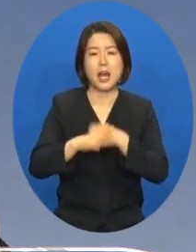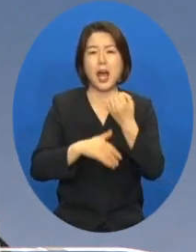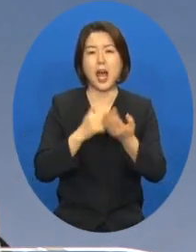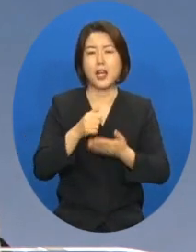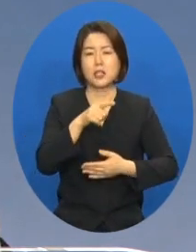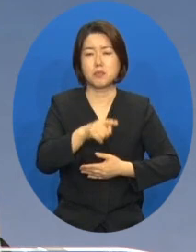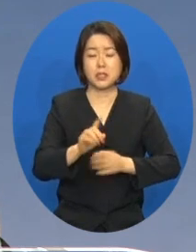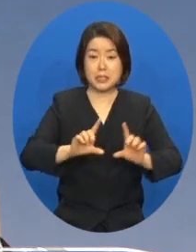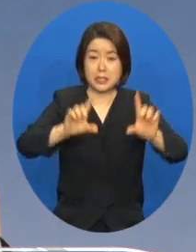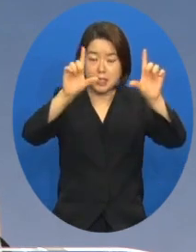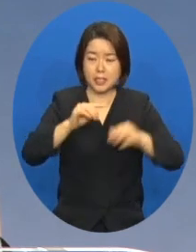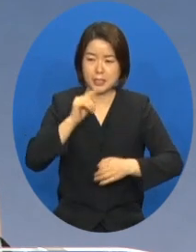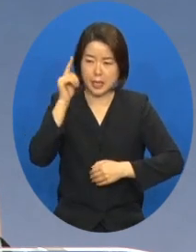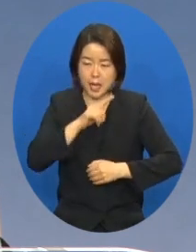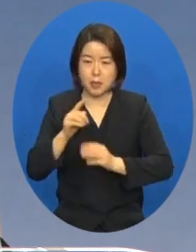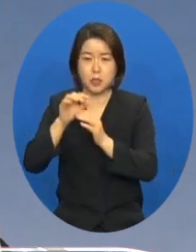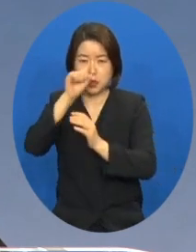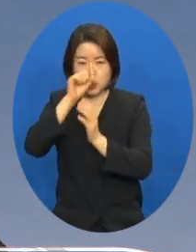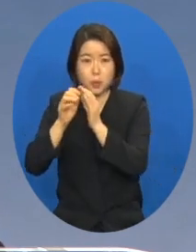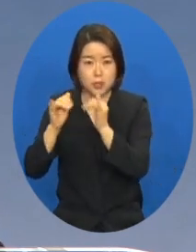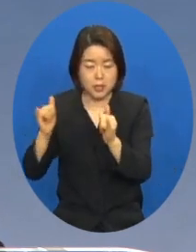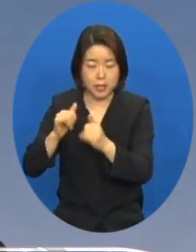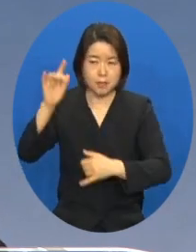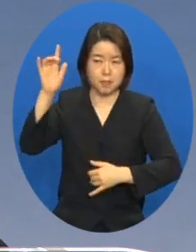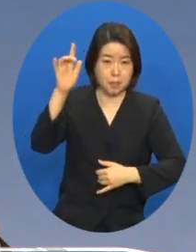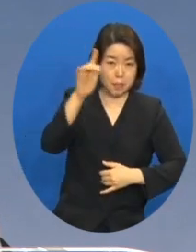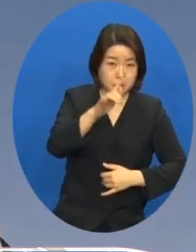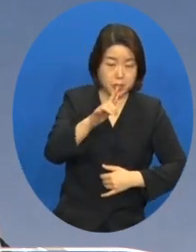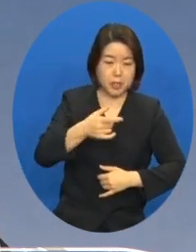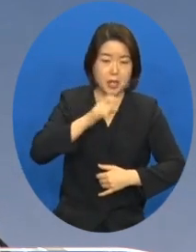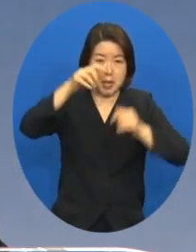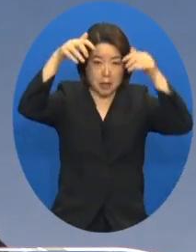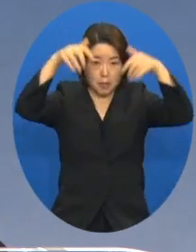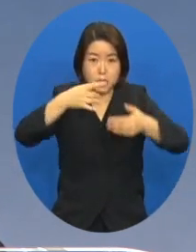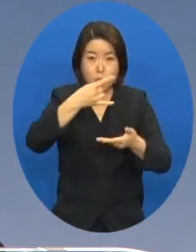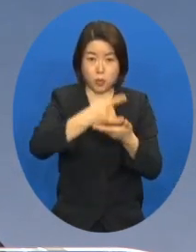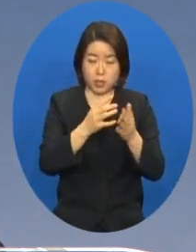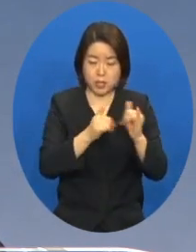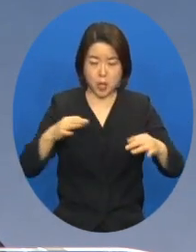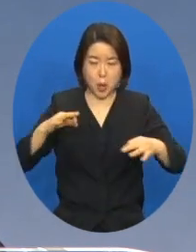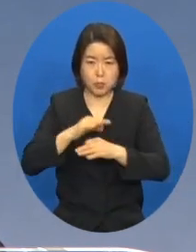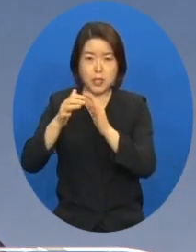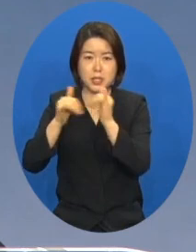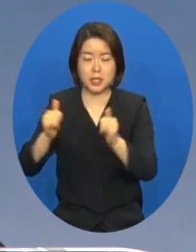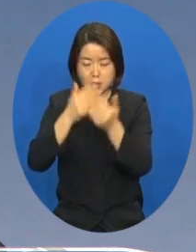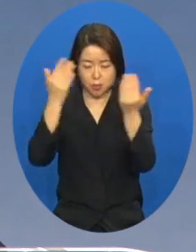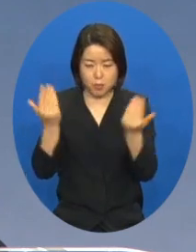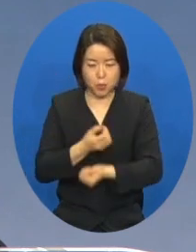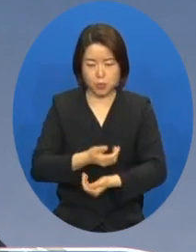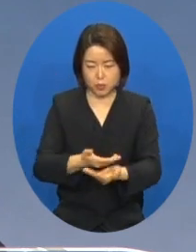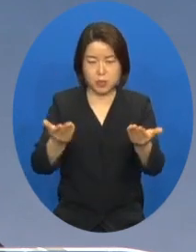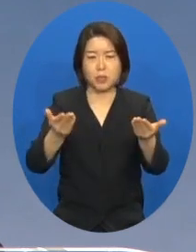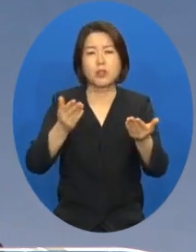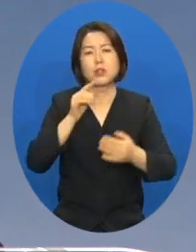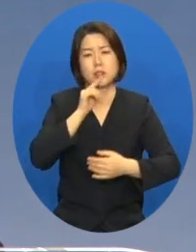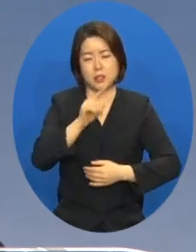그 해를 악인과 선인에게 비추시며 비를 의로운 자와 불의한 자에게